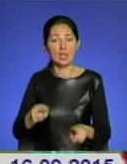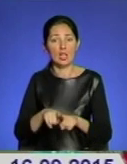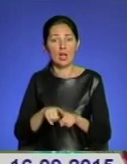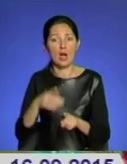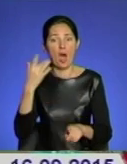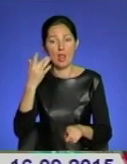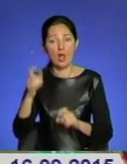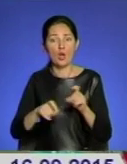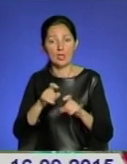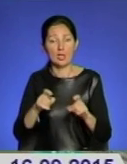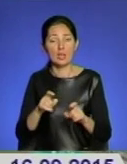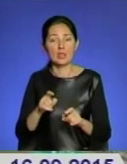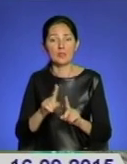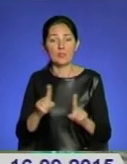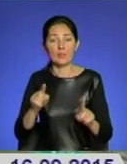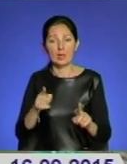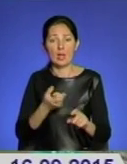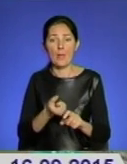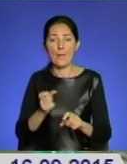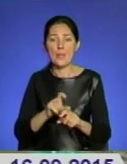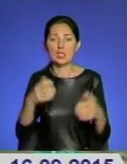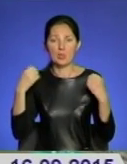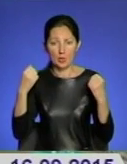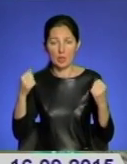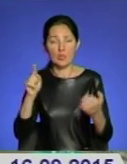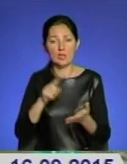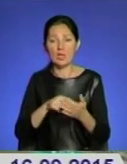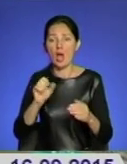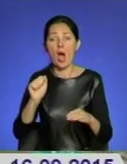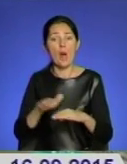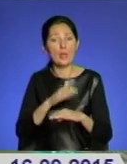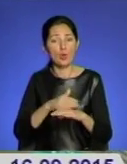там більше такі, скажімо, іміджеві і спортивні цілі, от благодійні цілі, цього ніхто не робив.